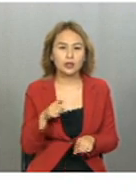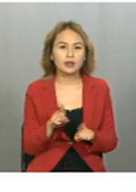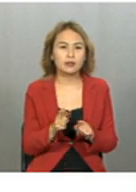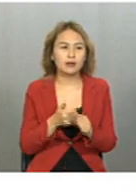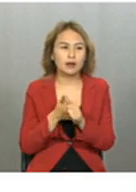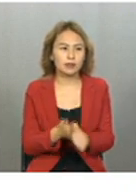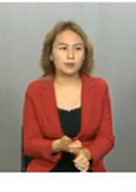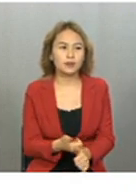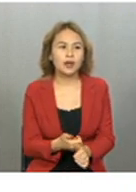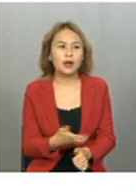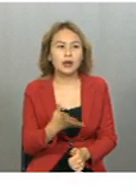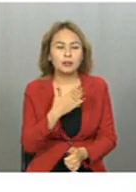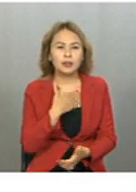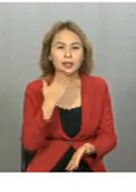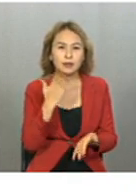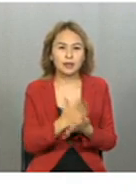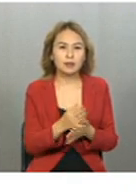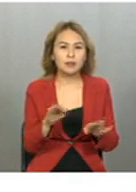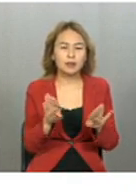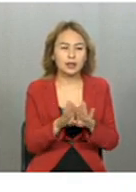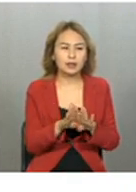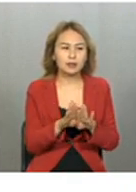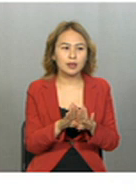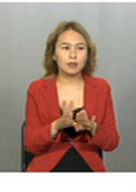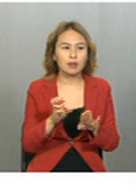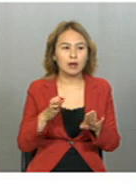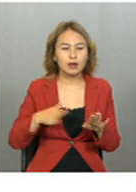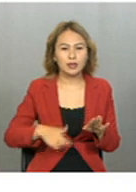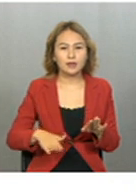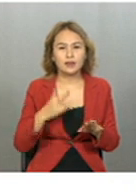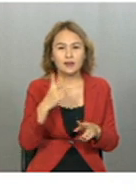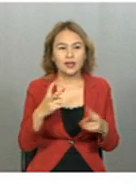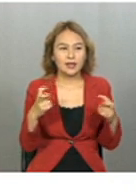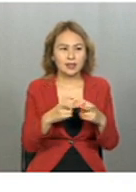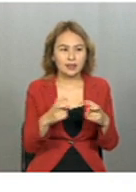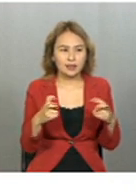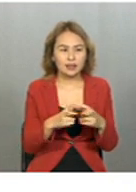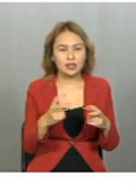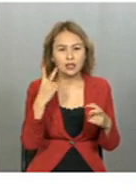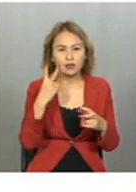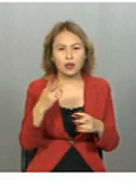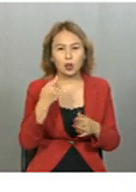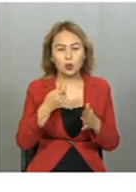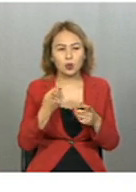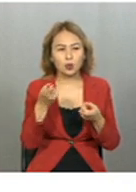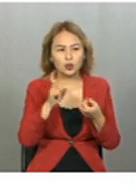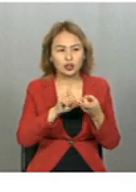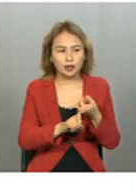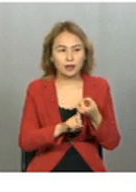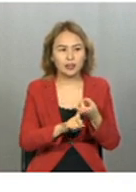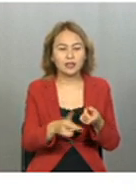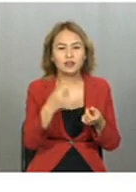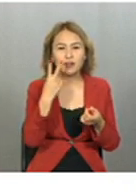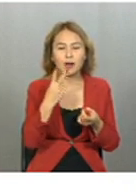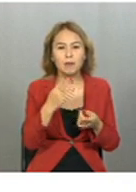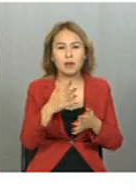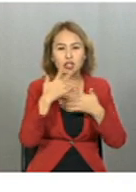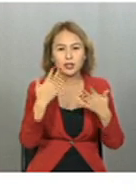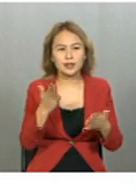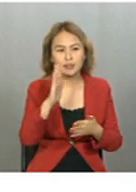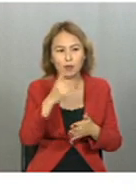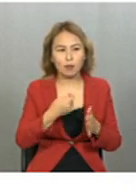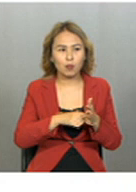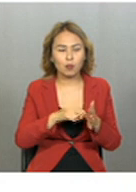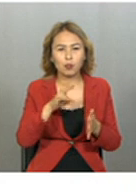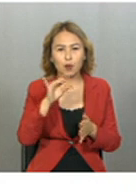и я. Мы имеем по карманам две резинки, два крючка. Две больших стеклянных пробки,